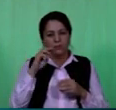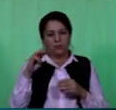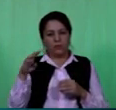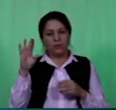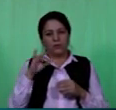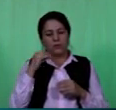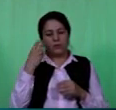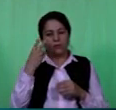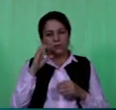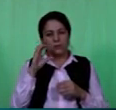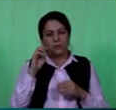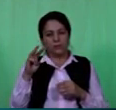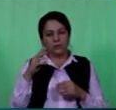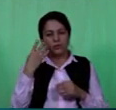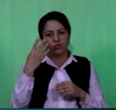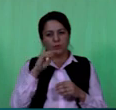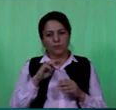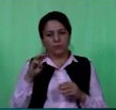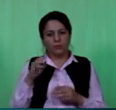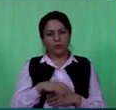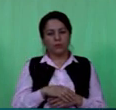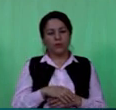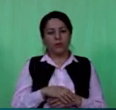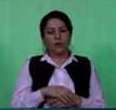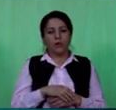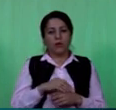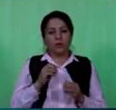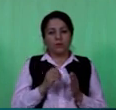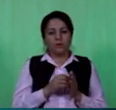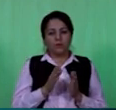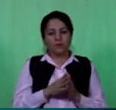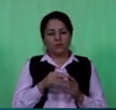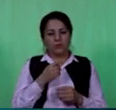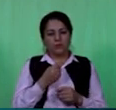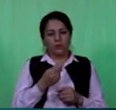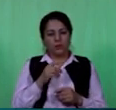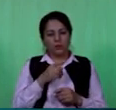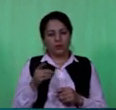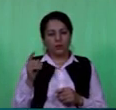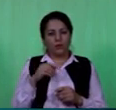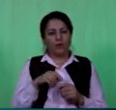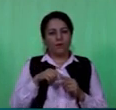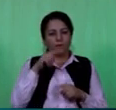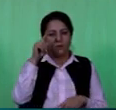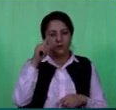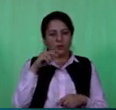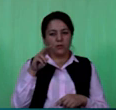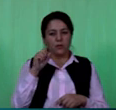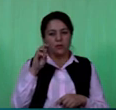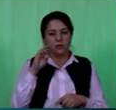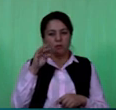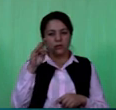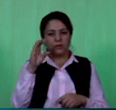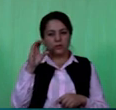два сантиметра 4 миллиметра обозначьте его вершины латинскими